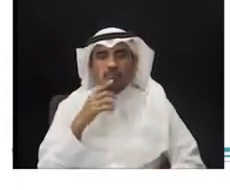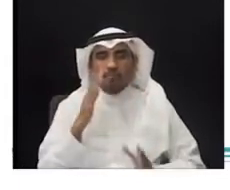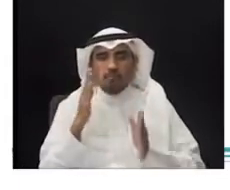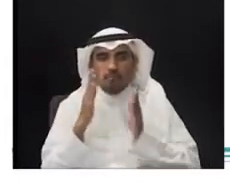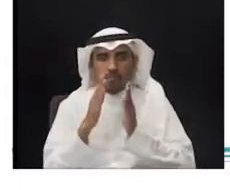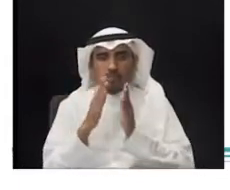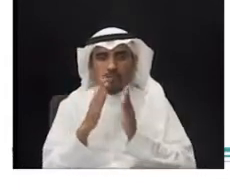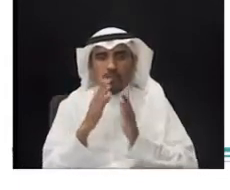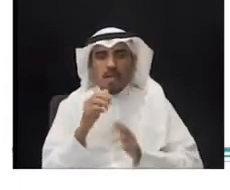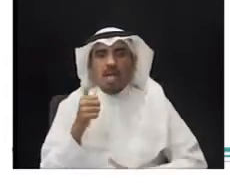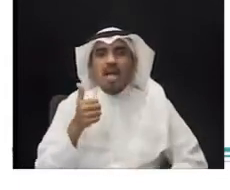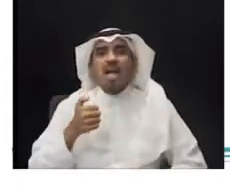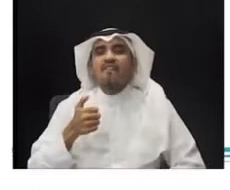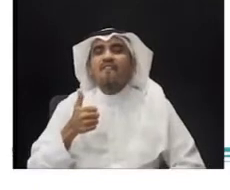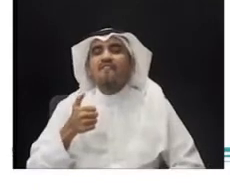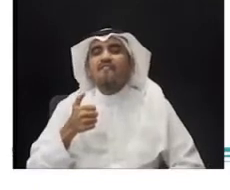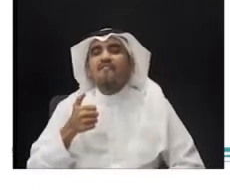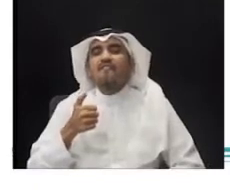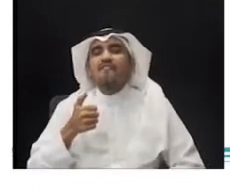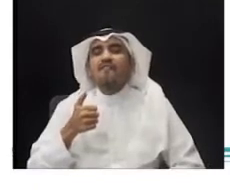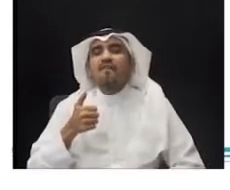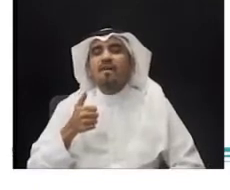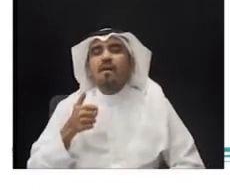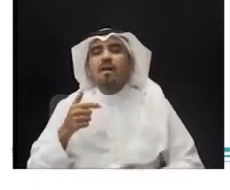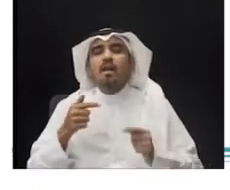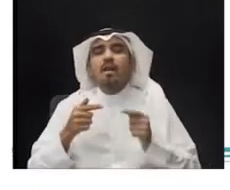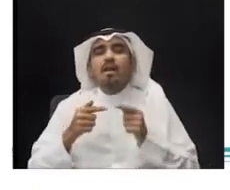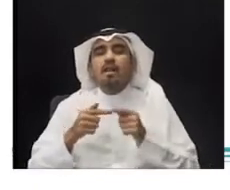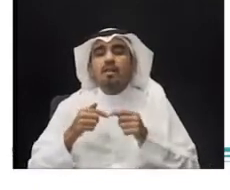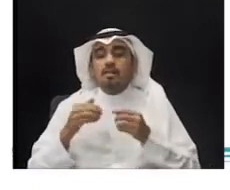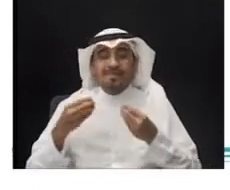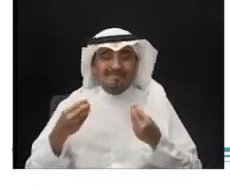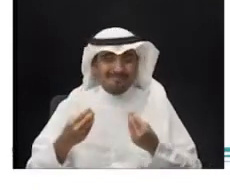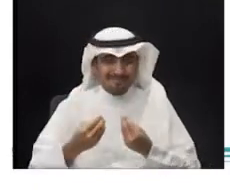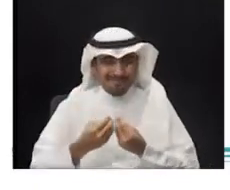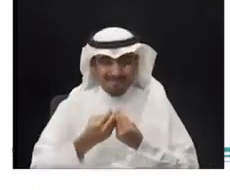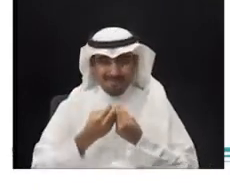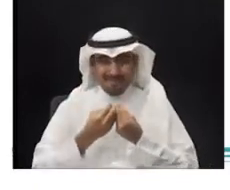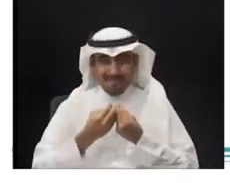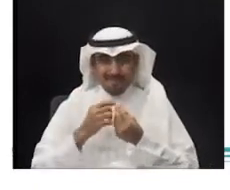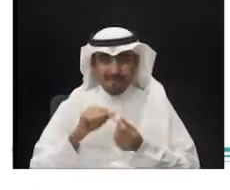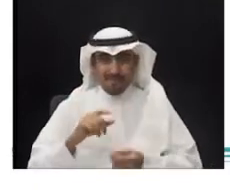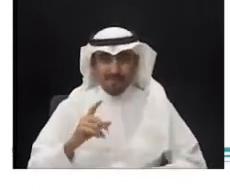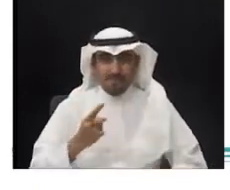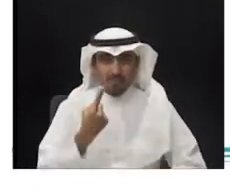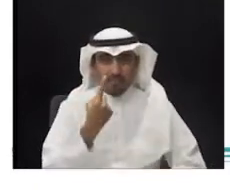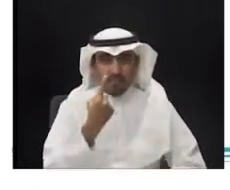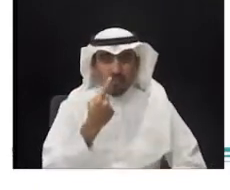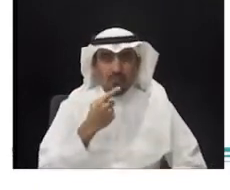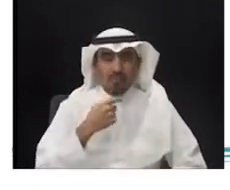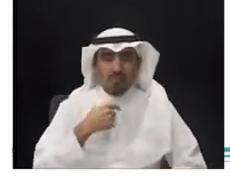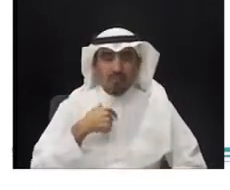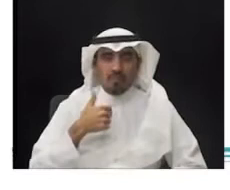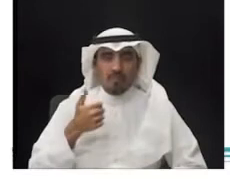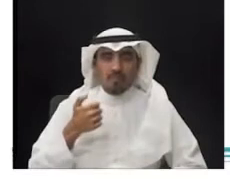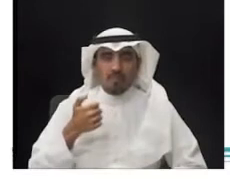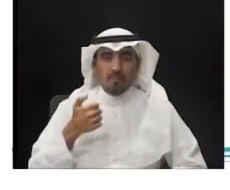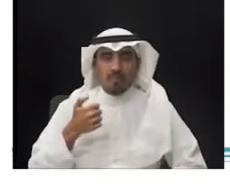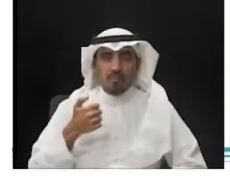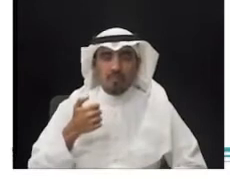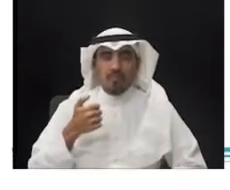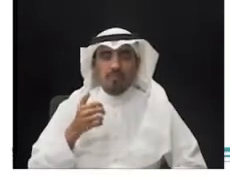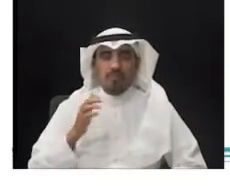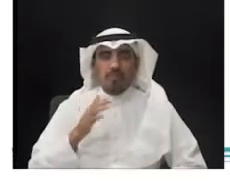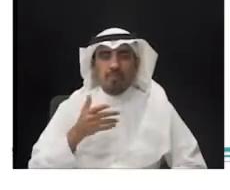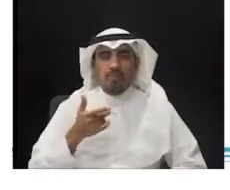ولكن نريد أن نحدد الحرف الذي سيأتي معنا في هذا في هذه الوحدة، والحرف الذي سنأخذه